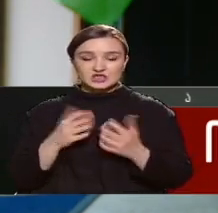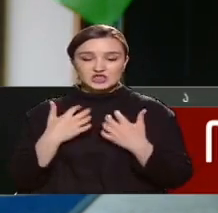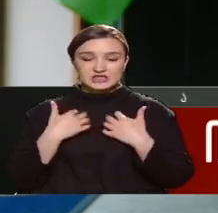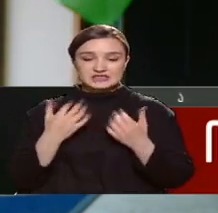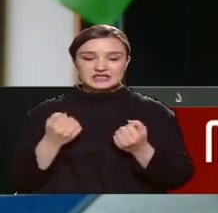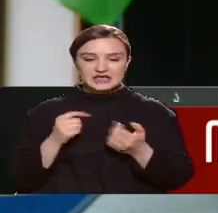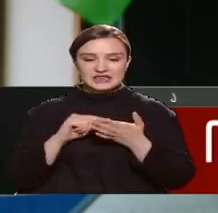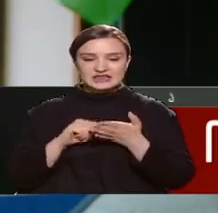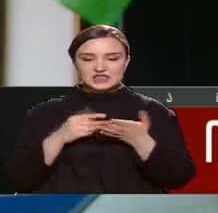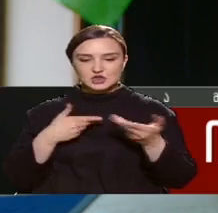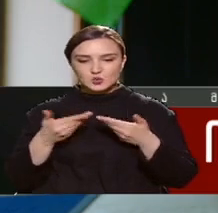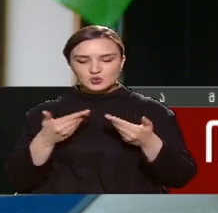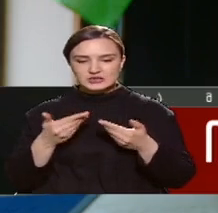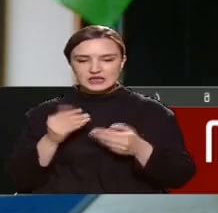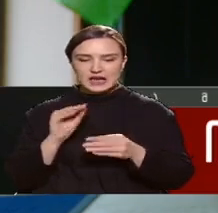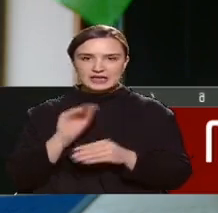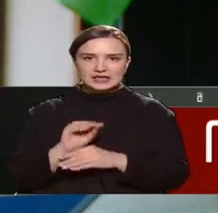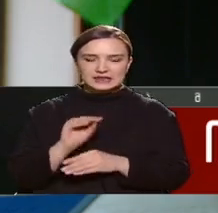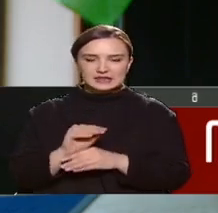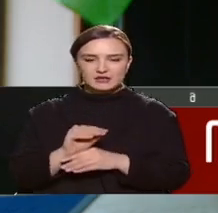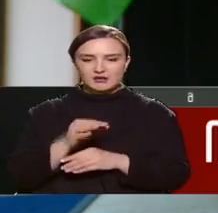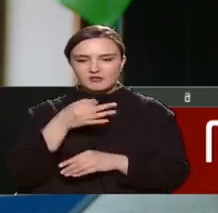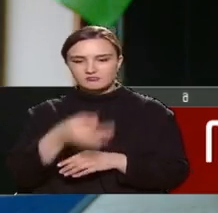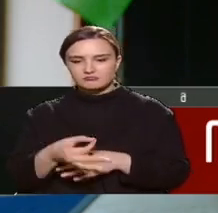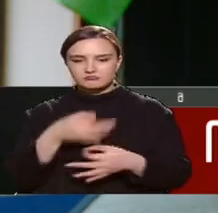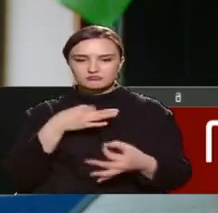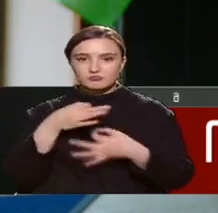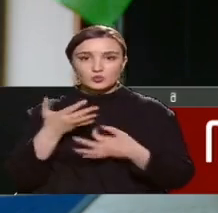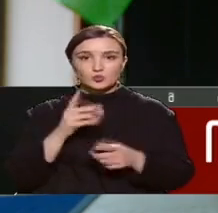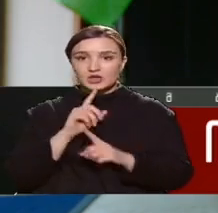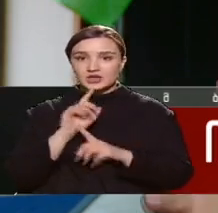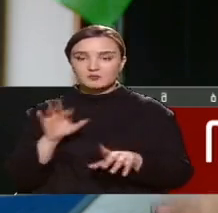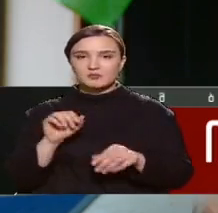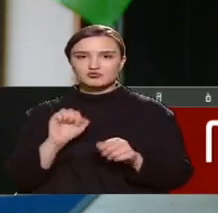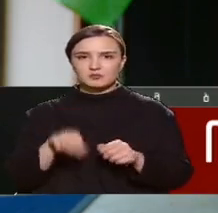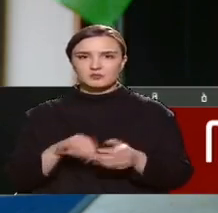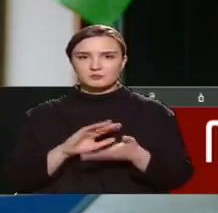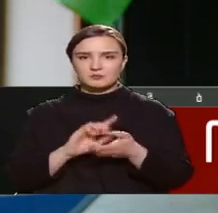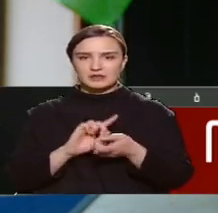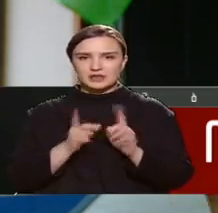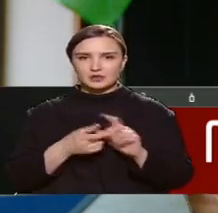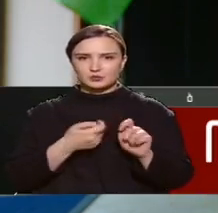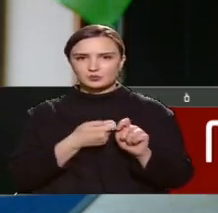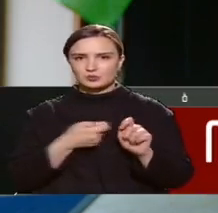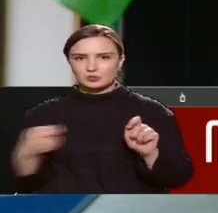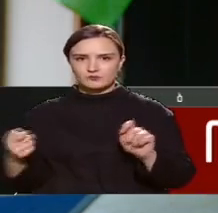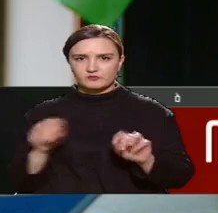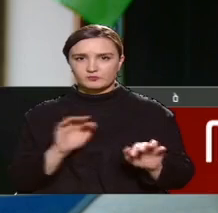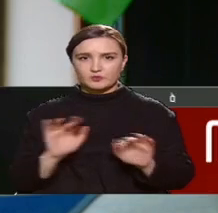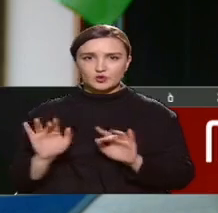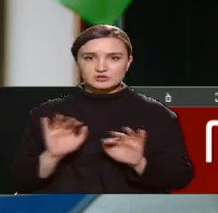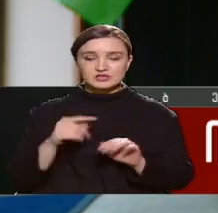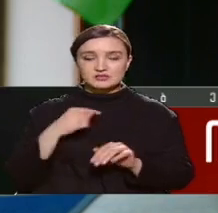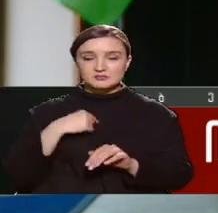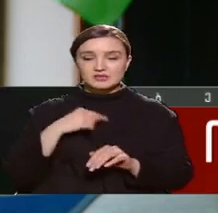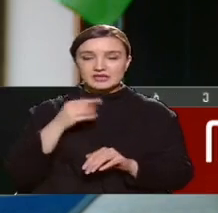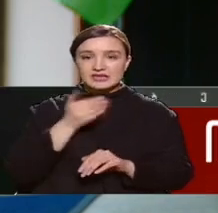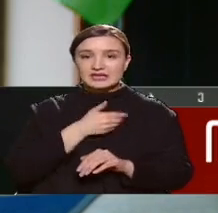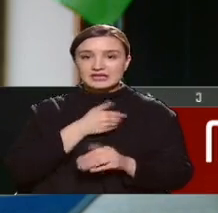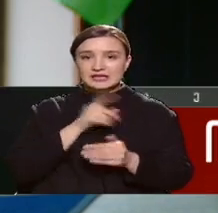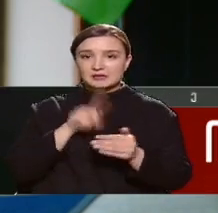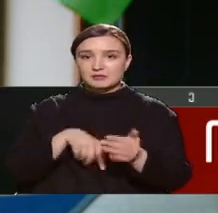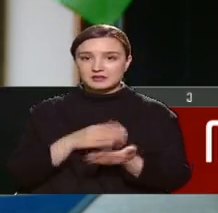ჯანსაღი დისკუსია, კრიტიკა, შეიძლება პირიქით გაიწელოს ეს პროცესი, მაგრამ მე მაქვს იმედი, რომ თუ